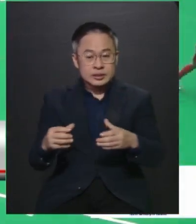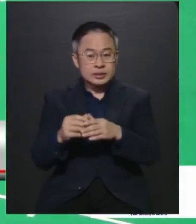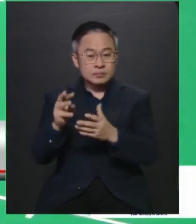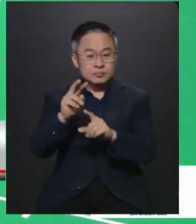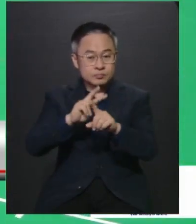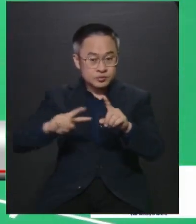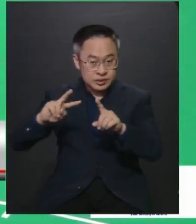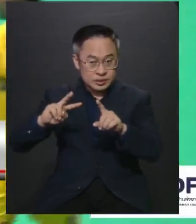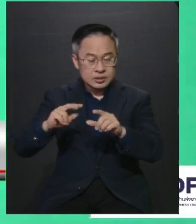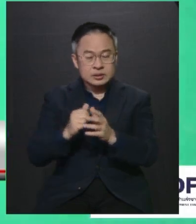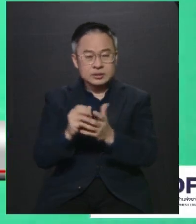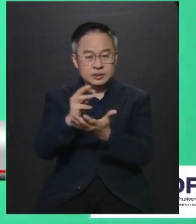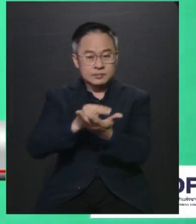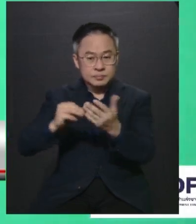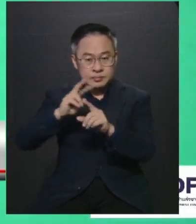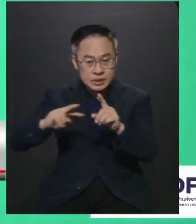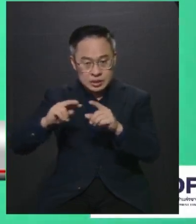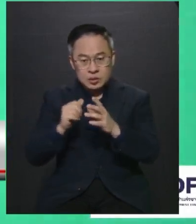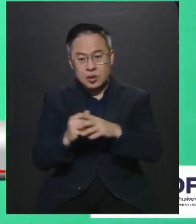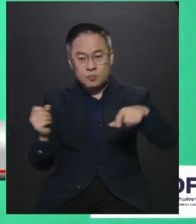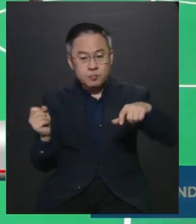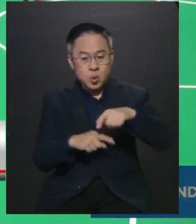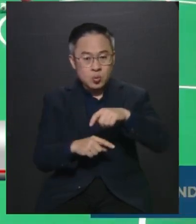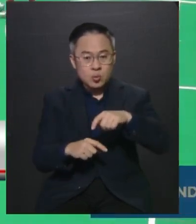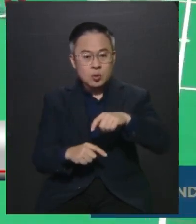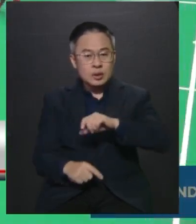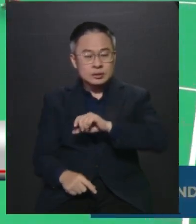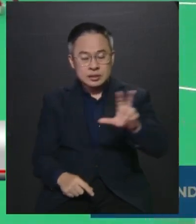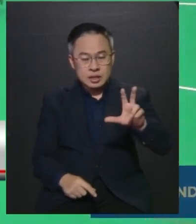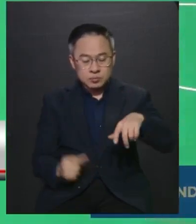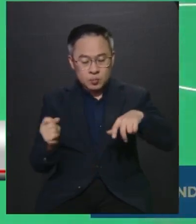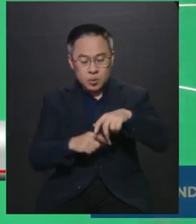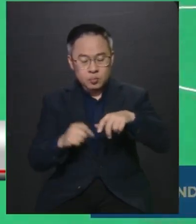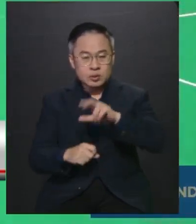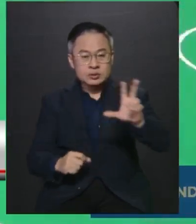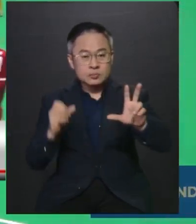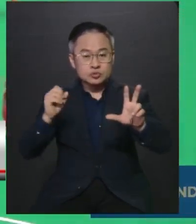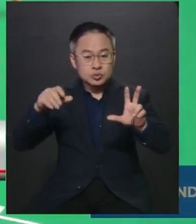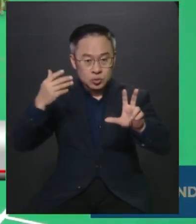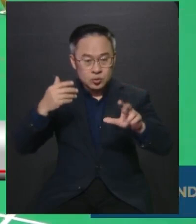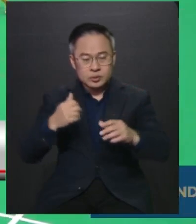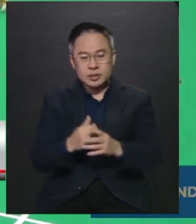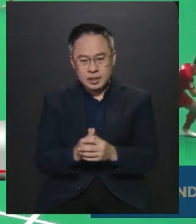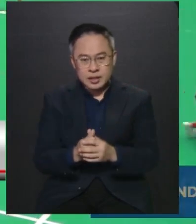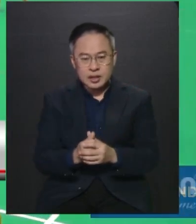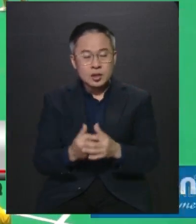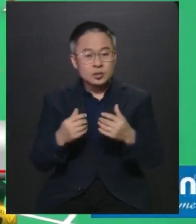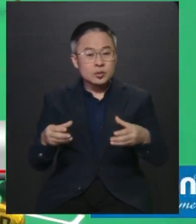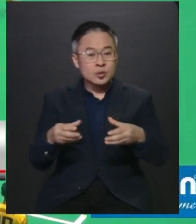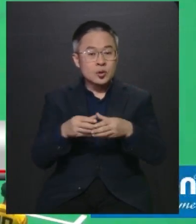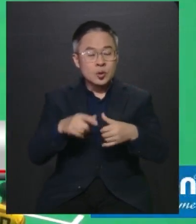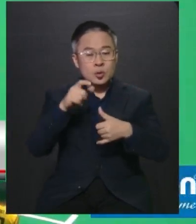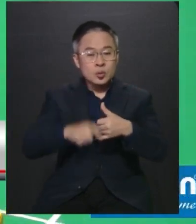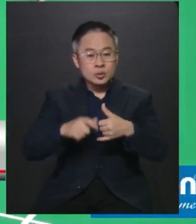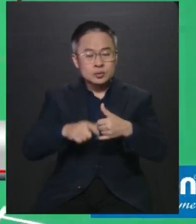ได้ประตูแล้วก็ขึ้นนำก่อน 3ต 0นะครับได้จากประภาอยู่สำราญคนเดียว 2ลูกแล้วก็กฤตนันท์